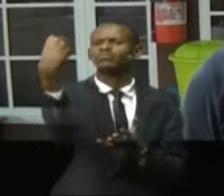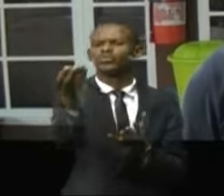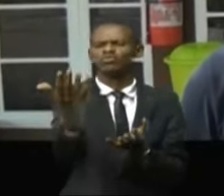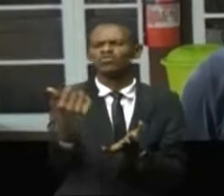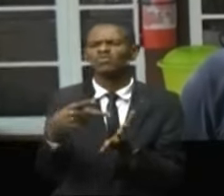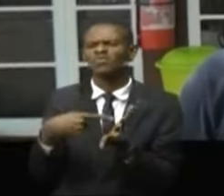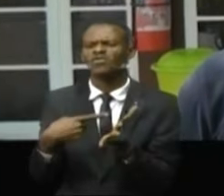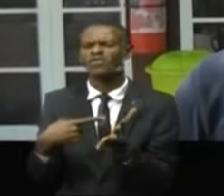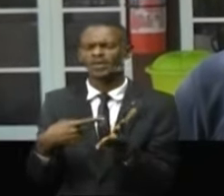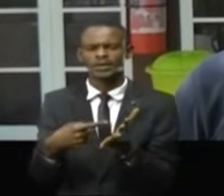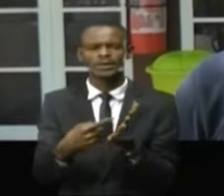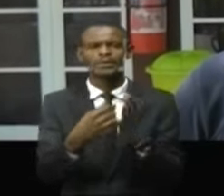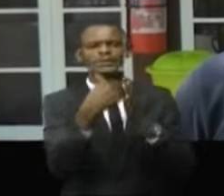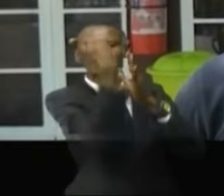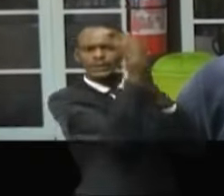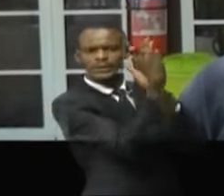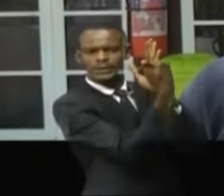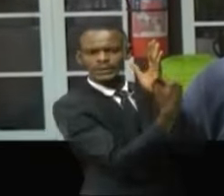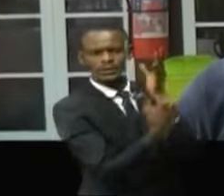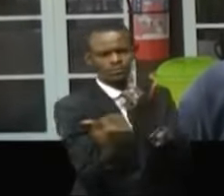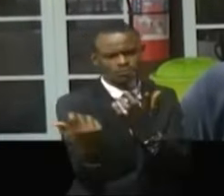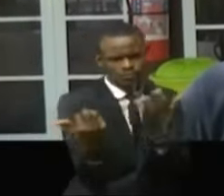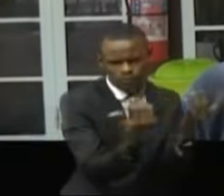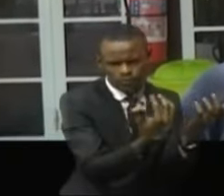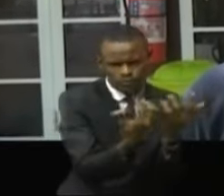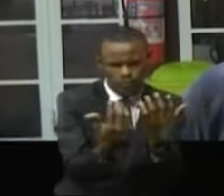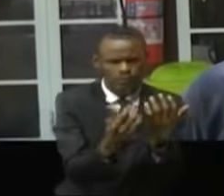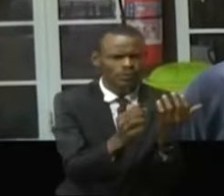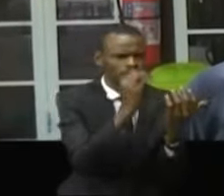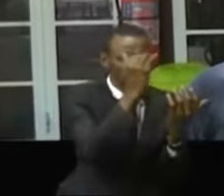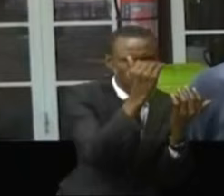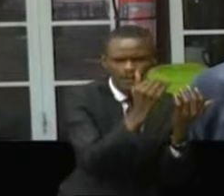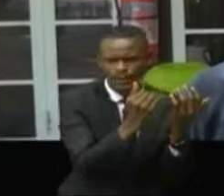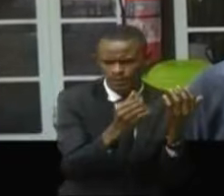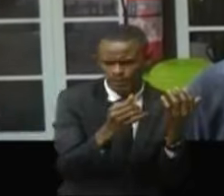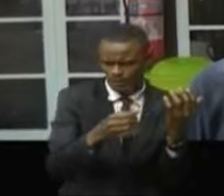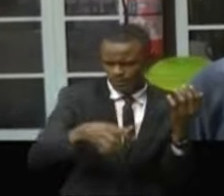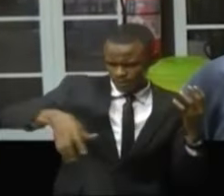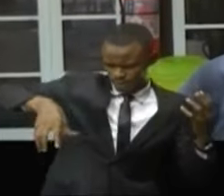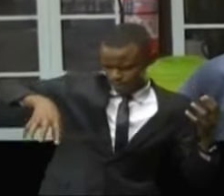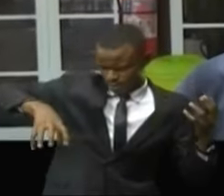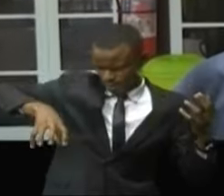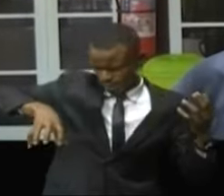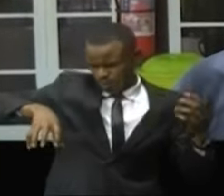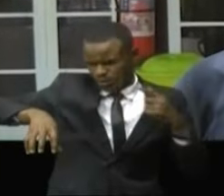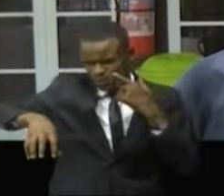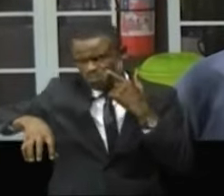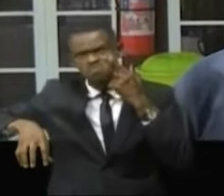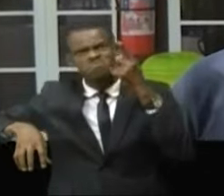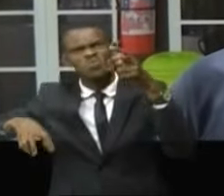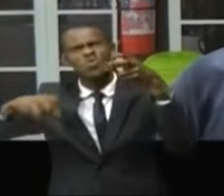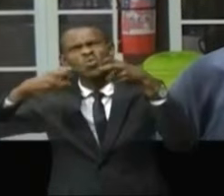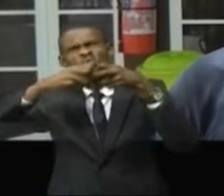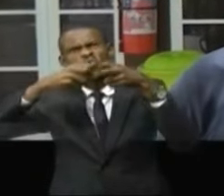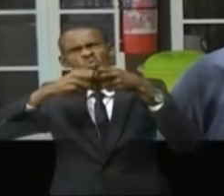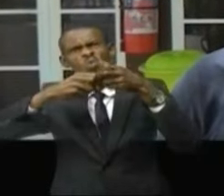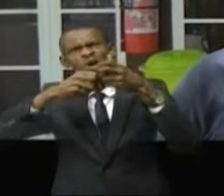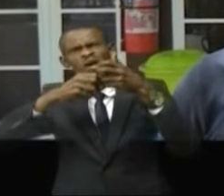générale, est en train de mettre en place un mécanisme qui va permettre de